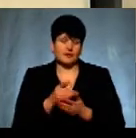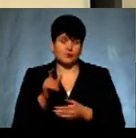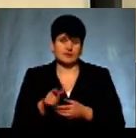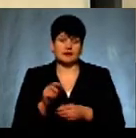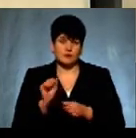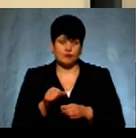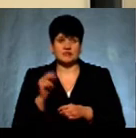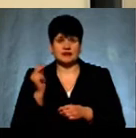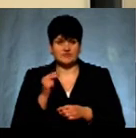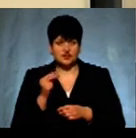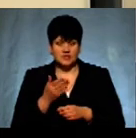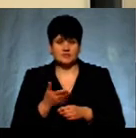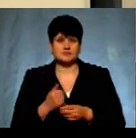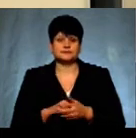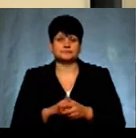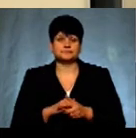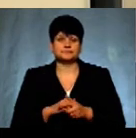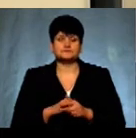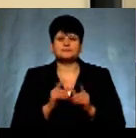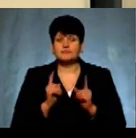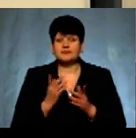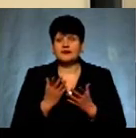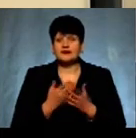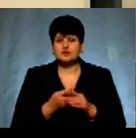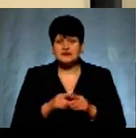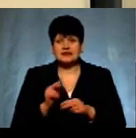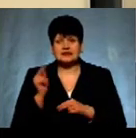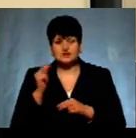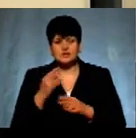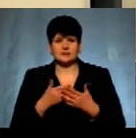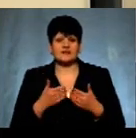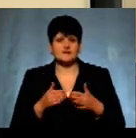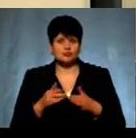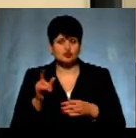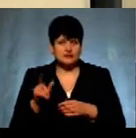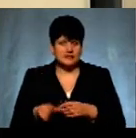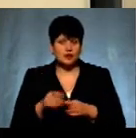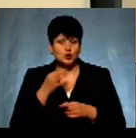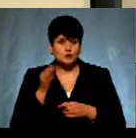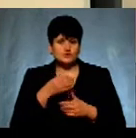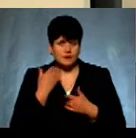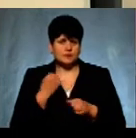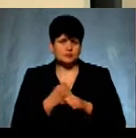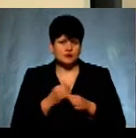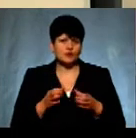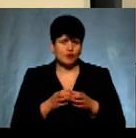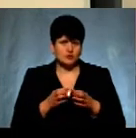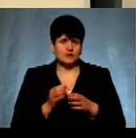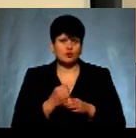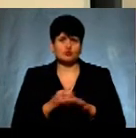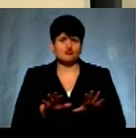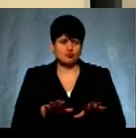може навчитися, навіть якщо це форма стажування, якщо це випускник, скажімо, досвіду нема. Він попрацює в колективі на тому робочому